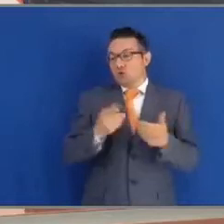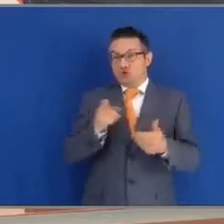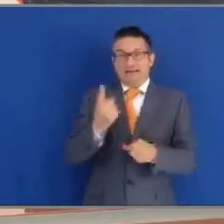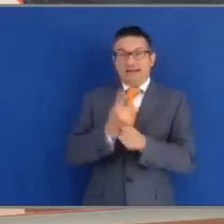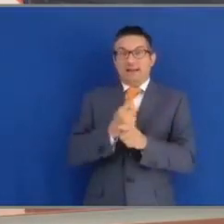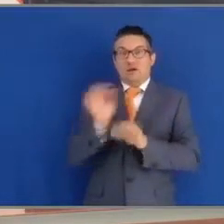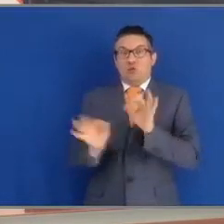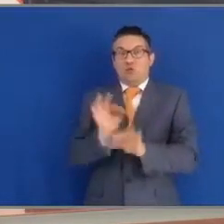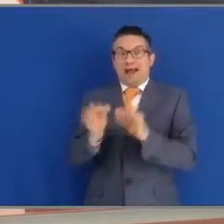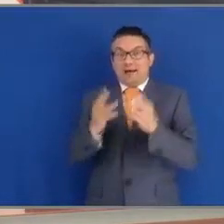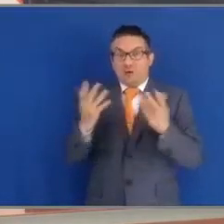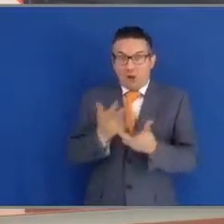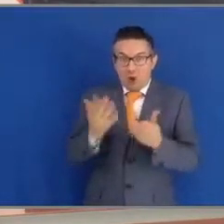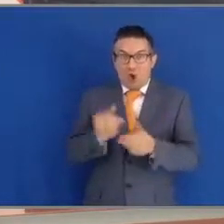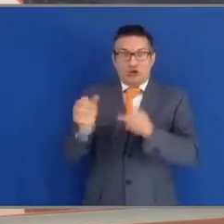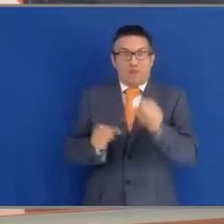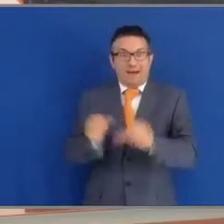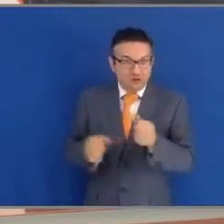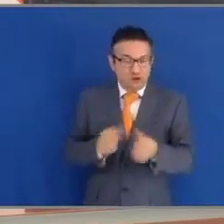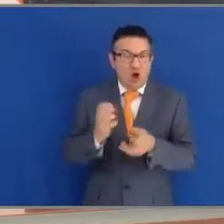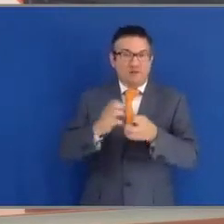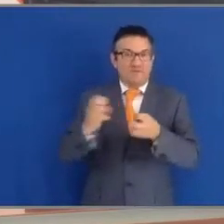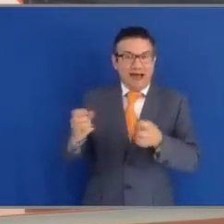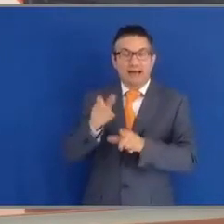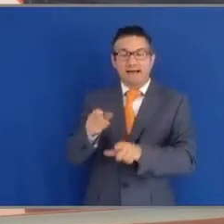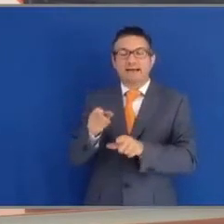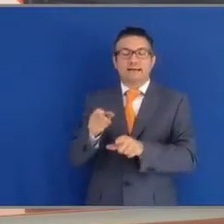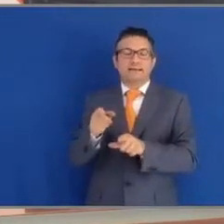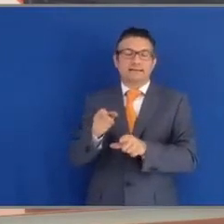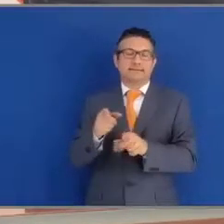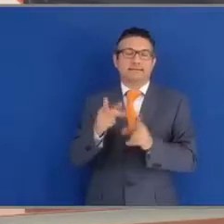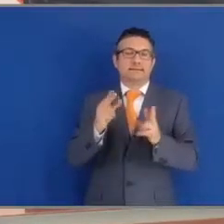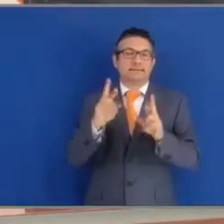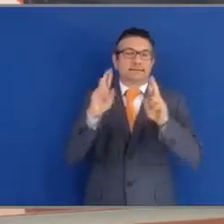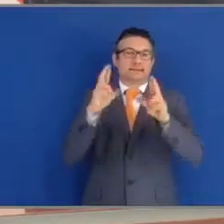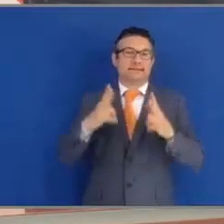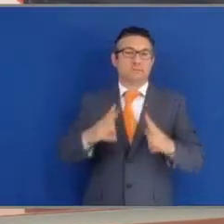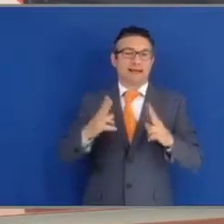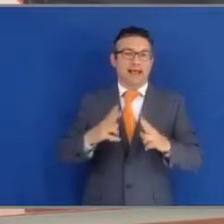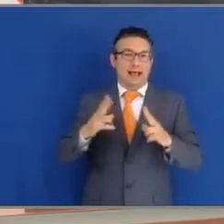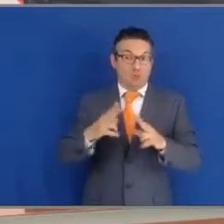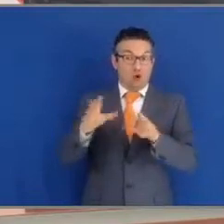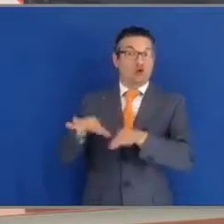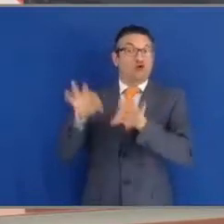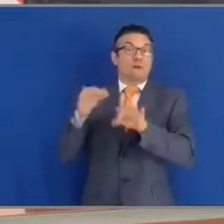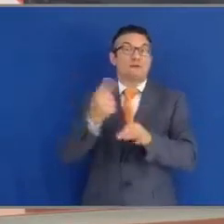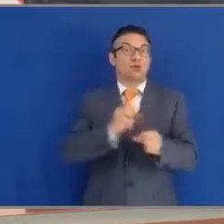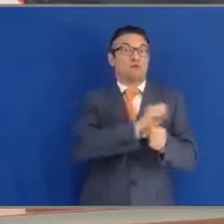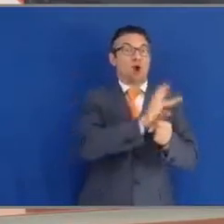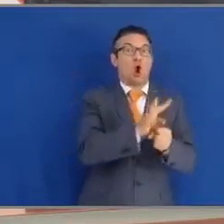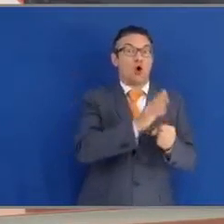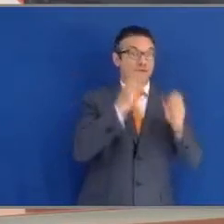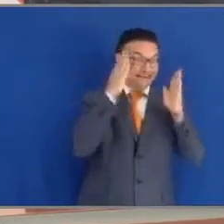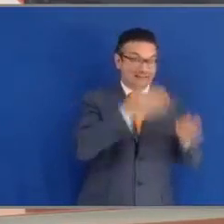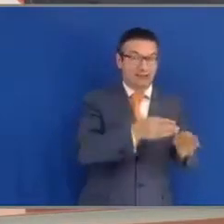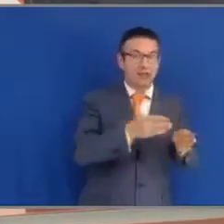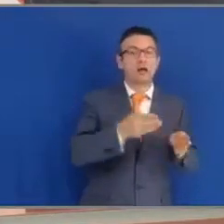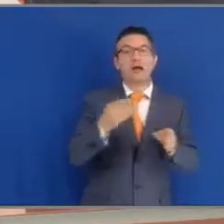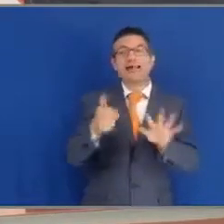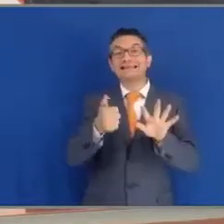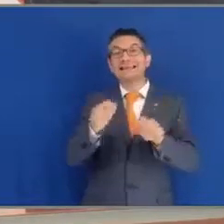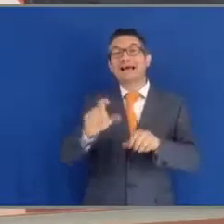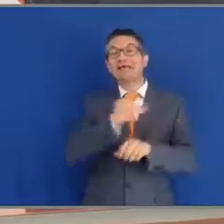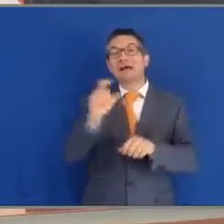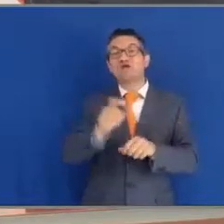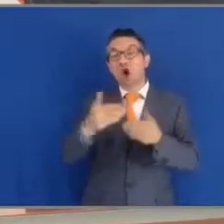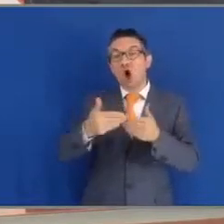sospese, noi contiamo di fare un recupero che riguardi soprattutto i prossimi 60 giorni. Alcune